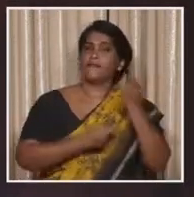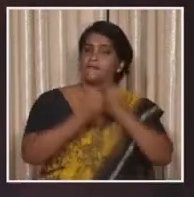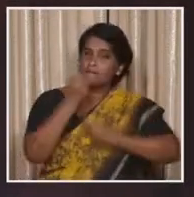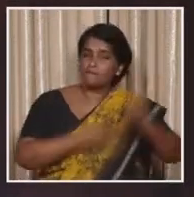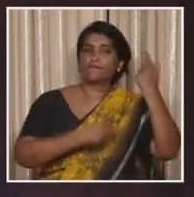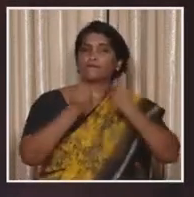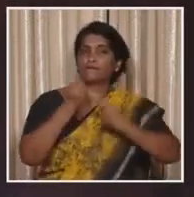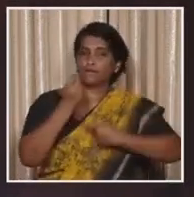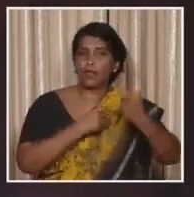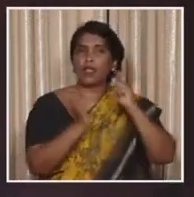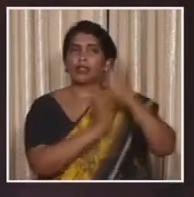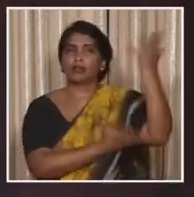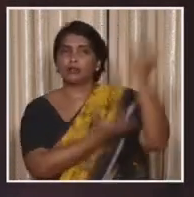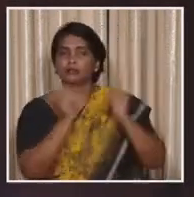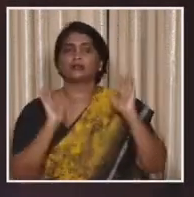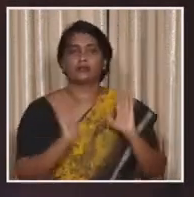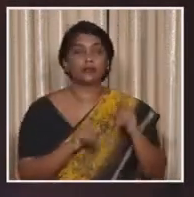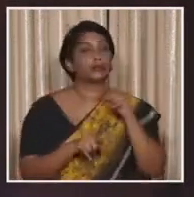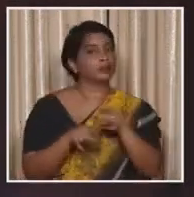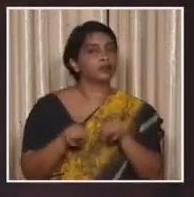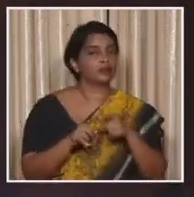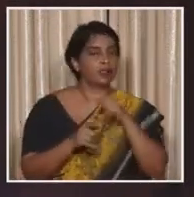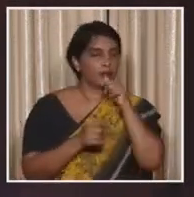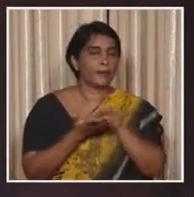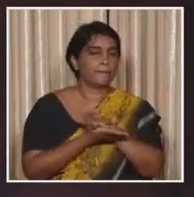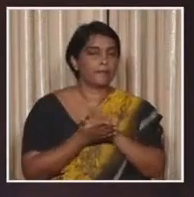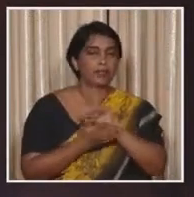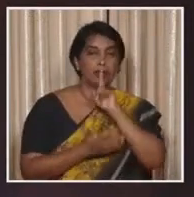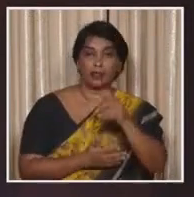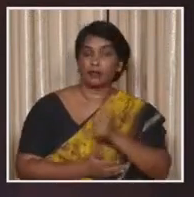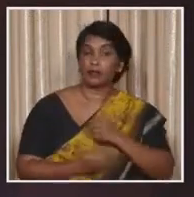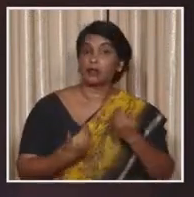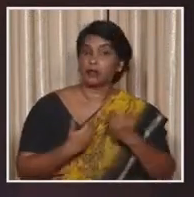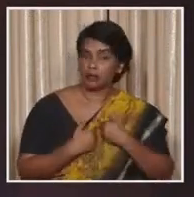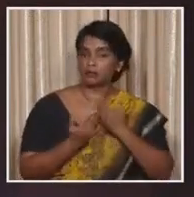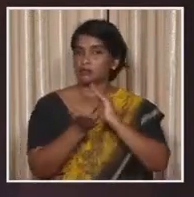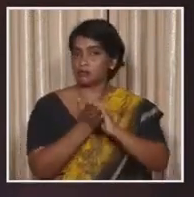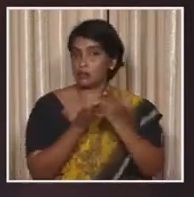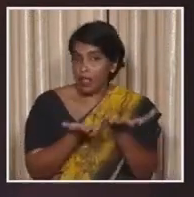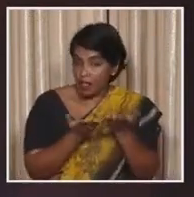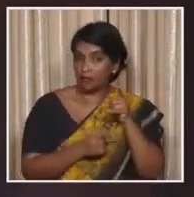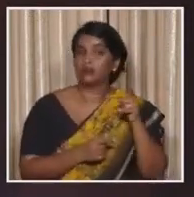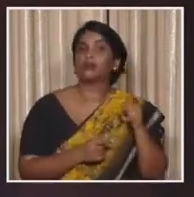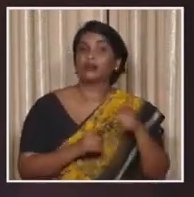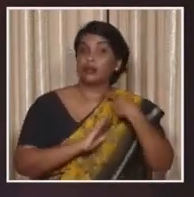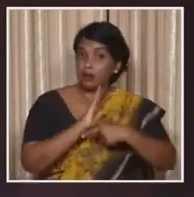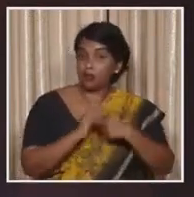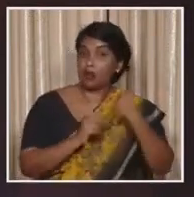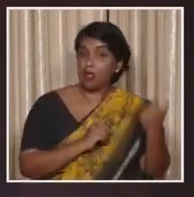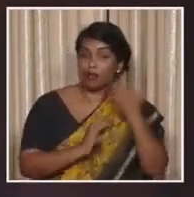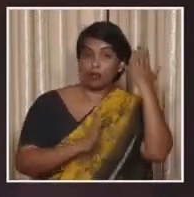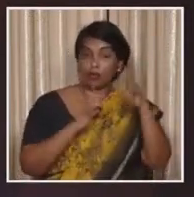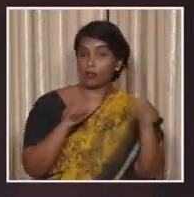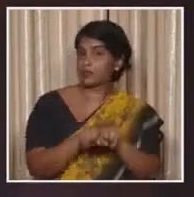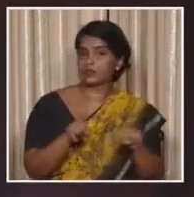විකිනිල්ලයි මේ නැගෙනිල්ලයි තමයි. ඉතින් ඒ නිසා අපි පැහැදිලිව කියන්න කැමති අපේ සහයෝගය ඉල්ලනවා නම් මේ රට අලුත්